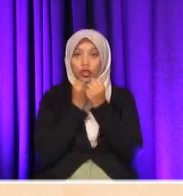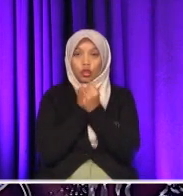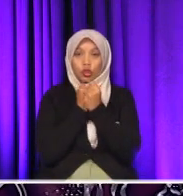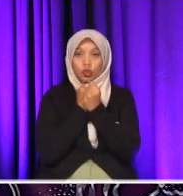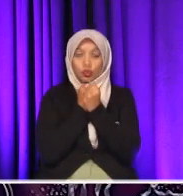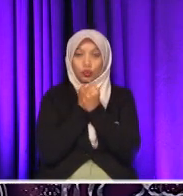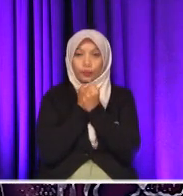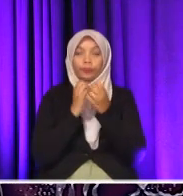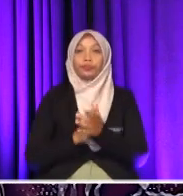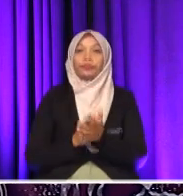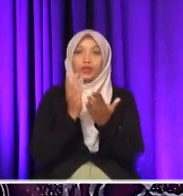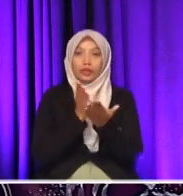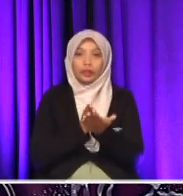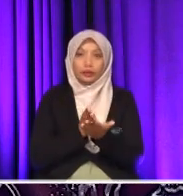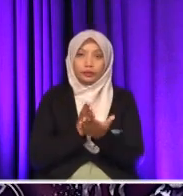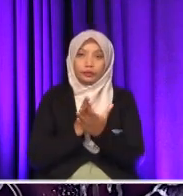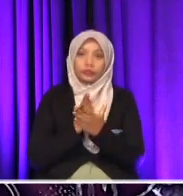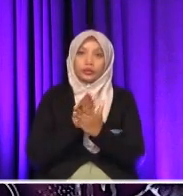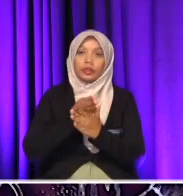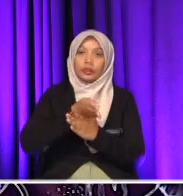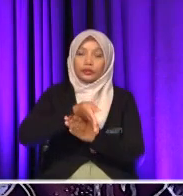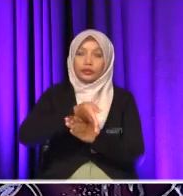kita lihat yang seterusnya sistem